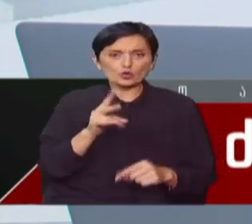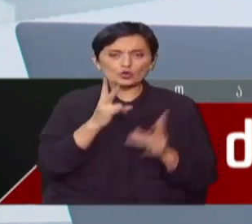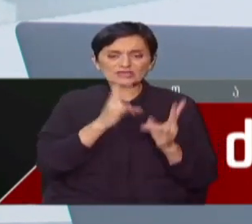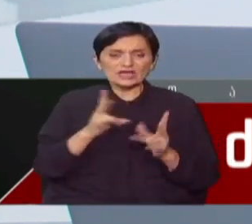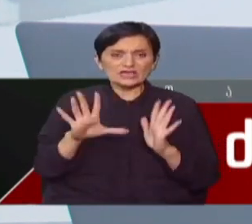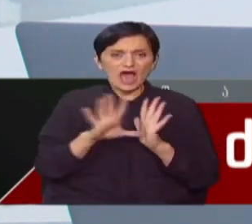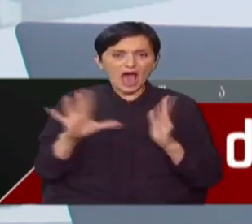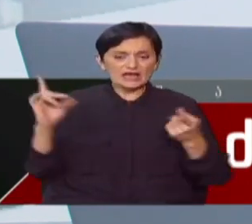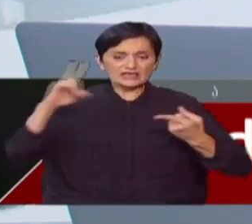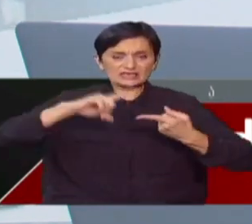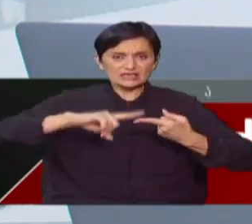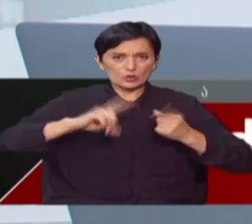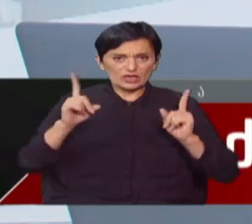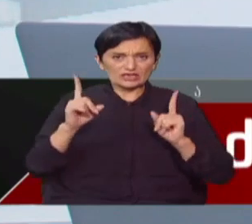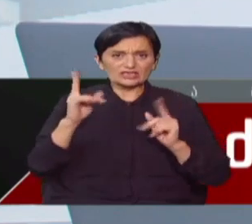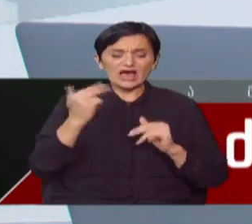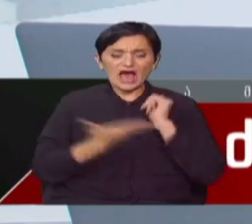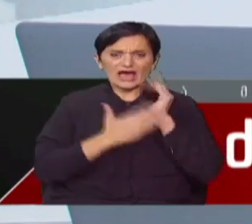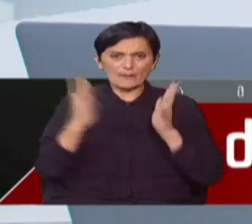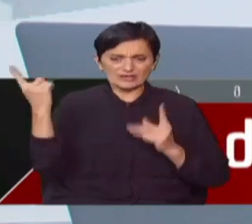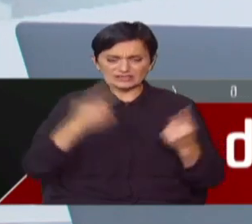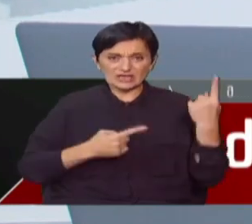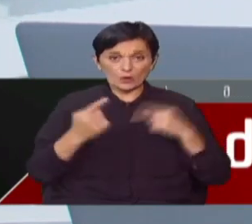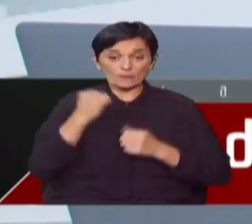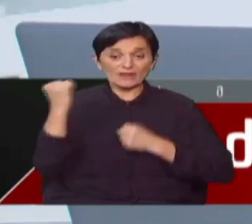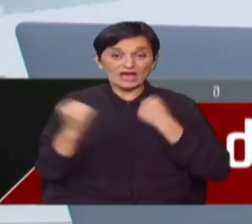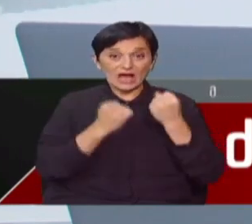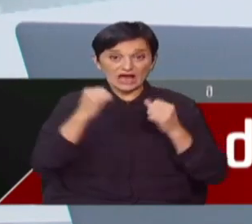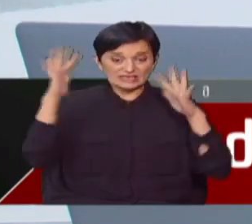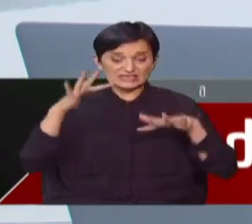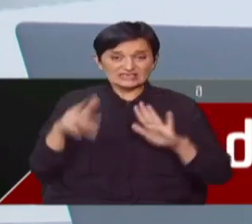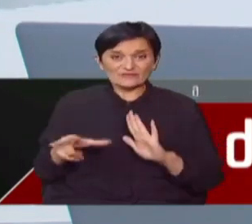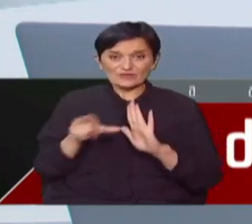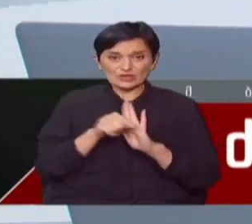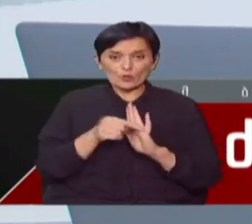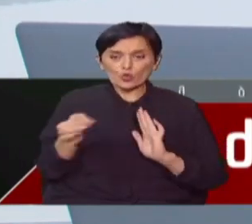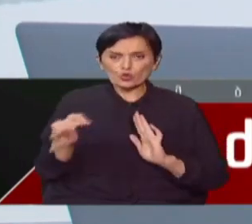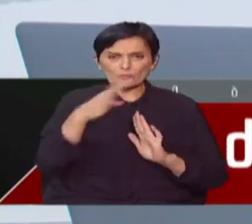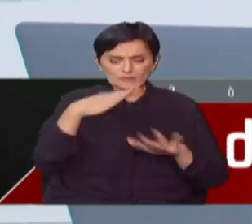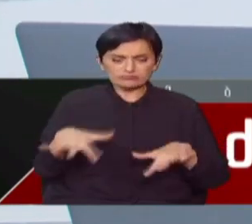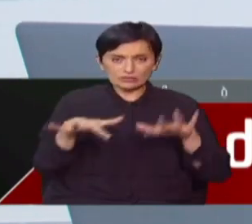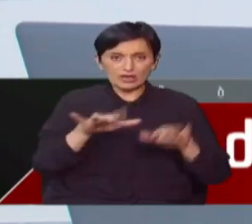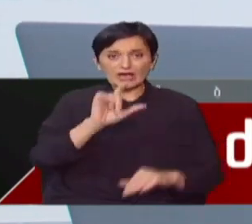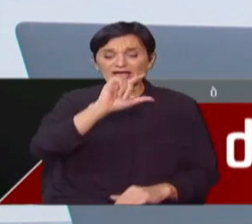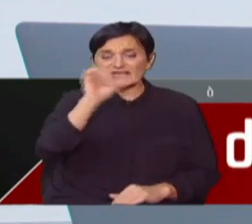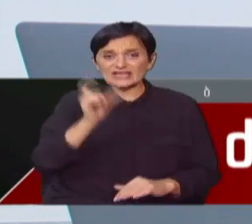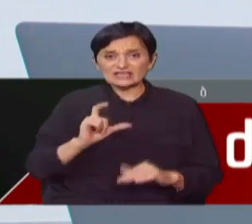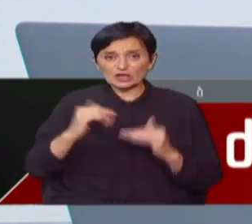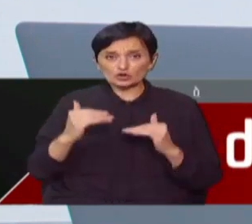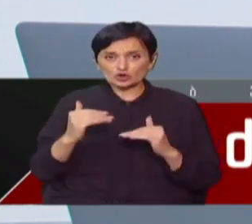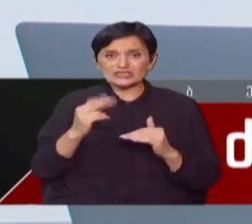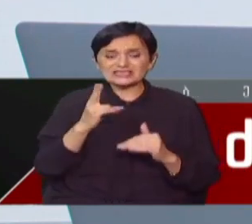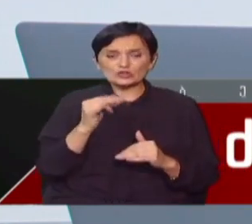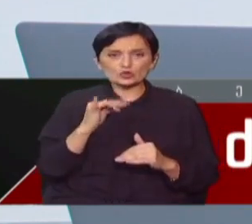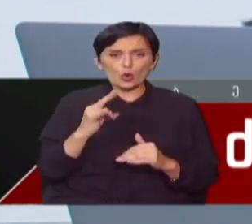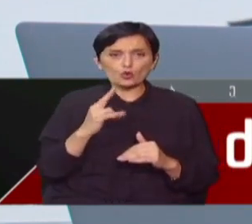bulia electrogadam ce mi boze bidat acceulia heb. Car standardul ma cu imam ramdenime ubani datbora. Italiis, cerdilo etnațel și chit